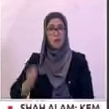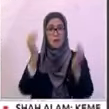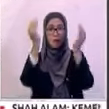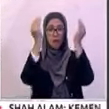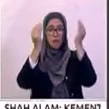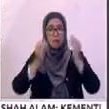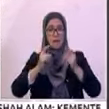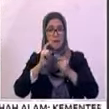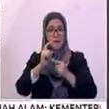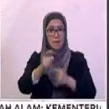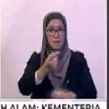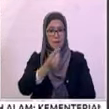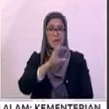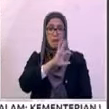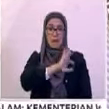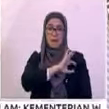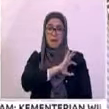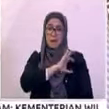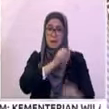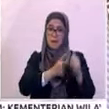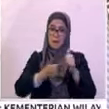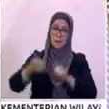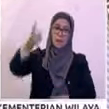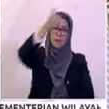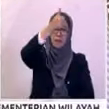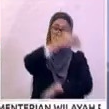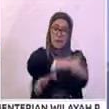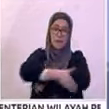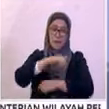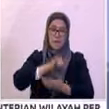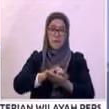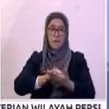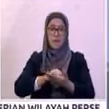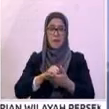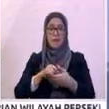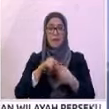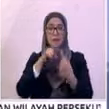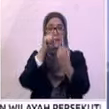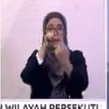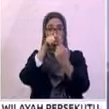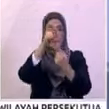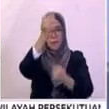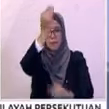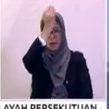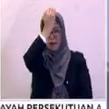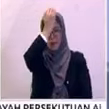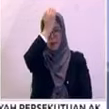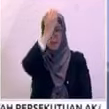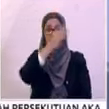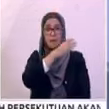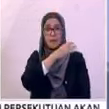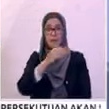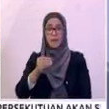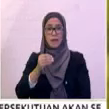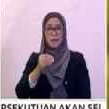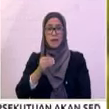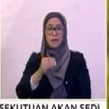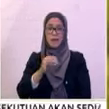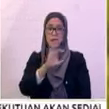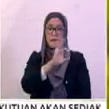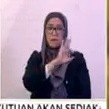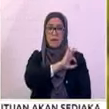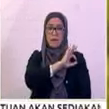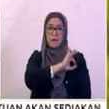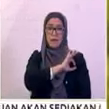DKMB iaitu bintang kebesaran tertinggi negara itu kepada Yang di-Pertuan Agong dan Darjah Kerabat Laila Utama Yang Amat